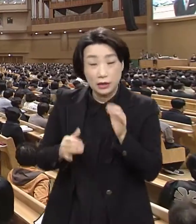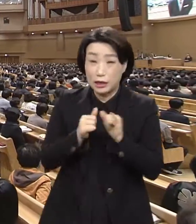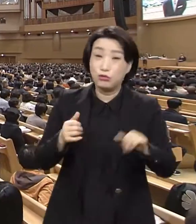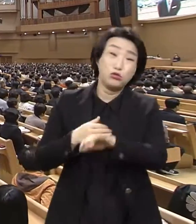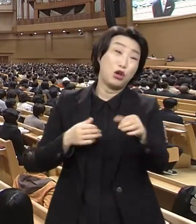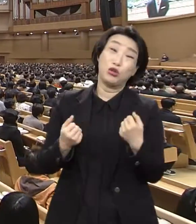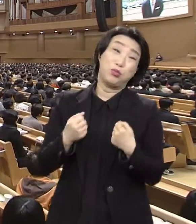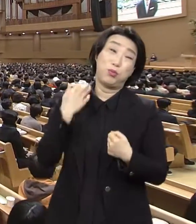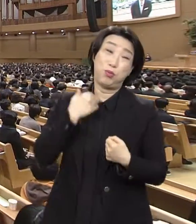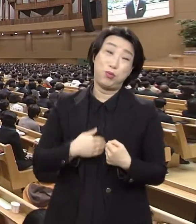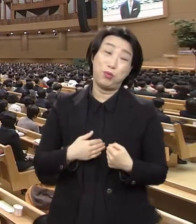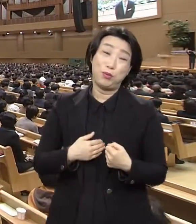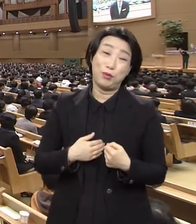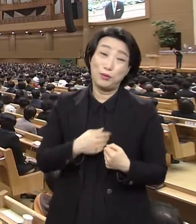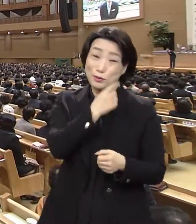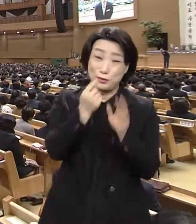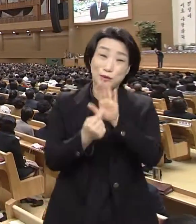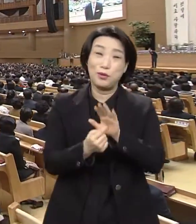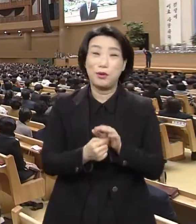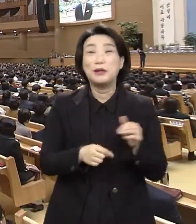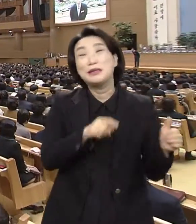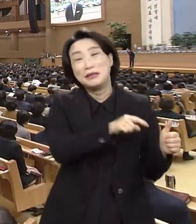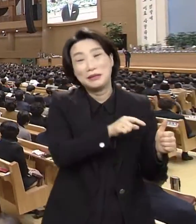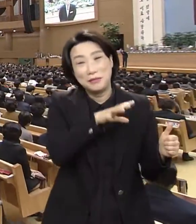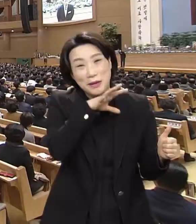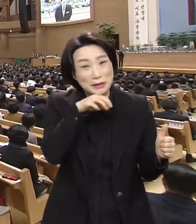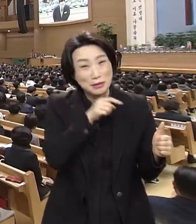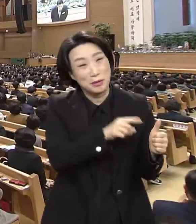안 된다는 증거가 드러나잖아요